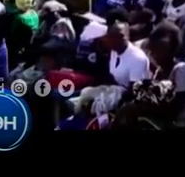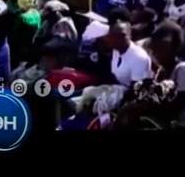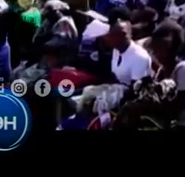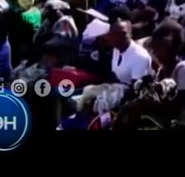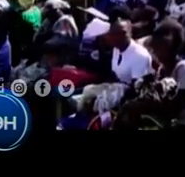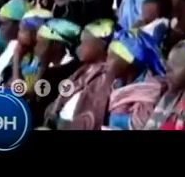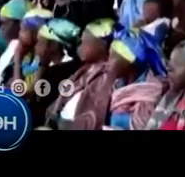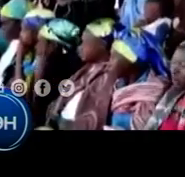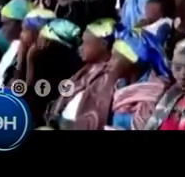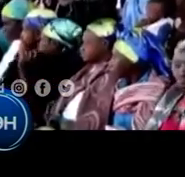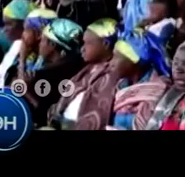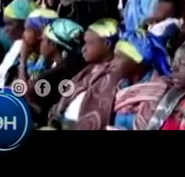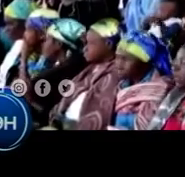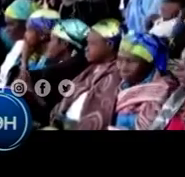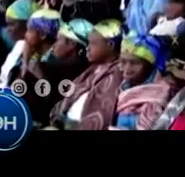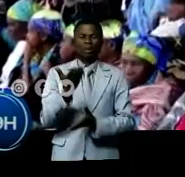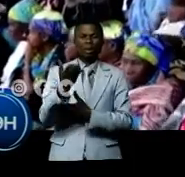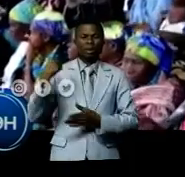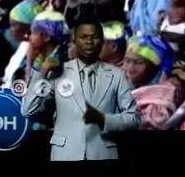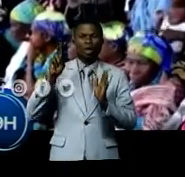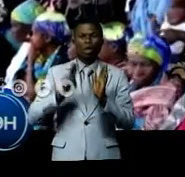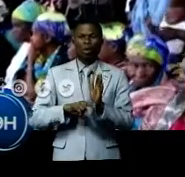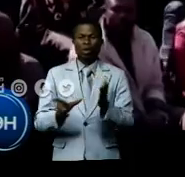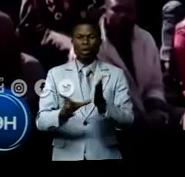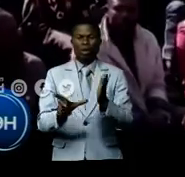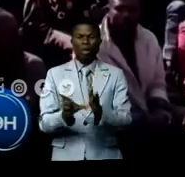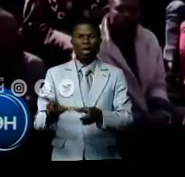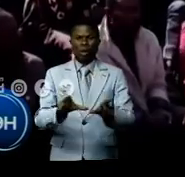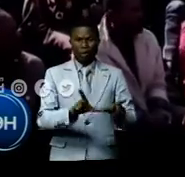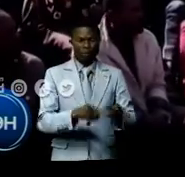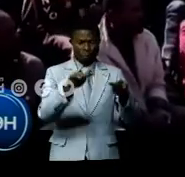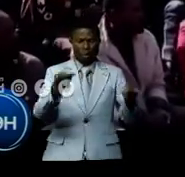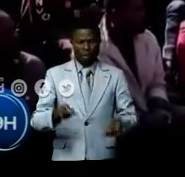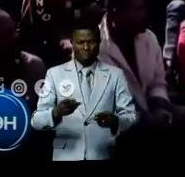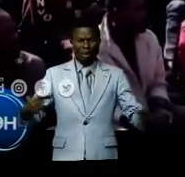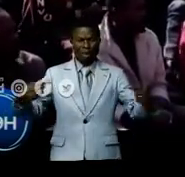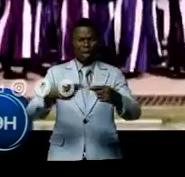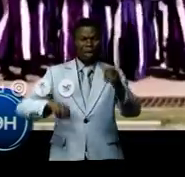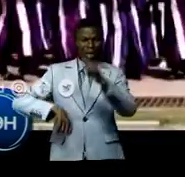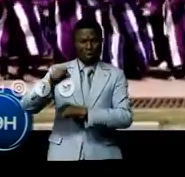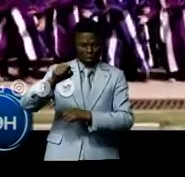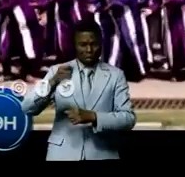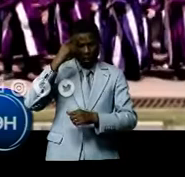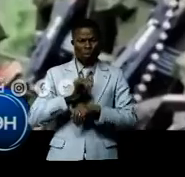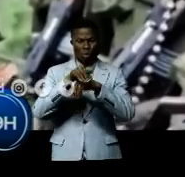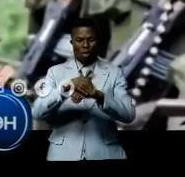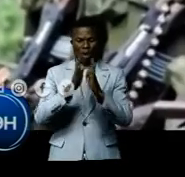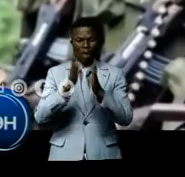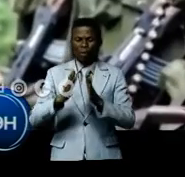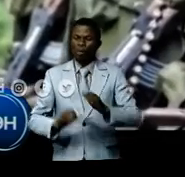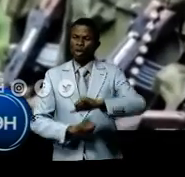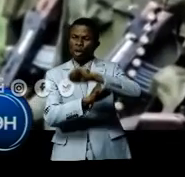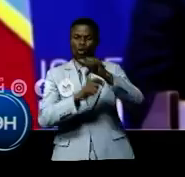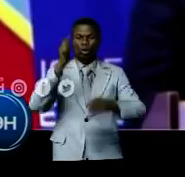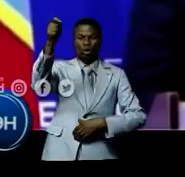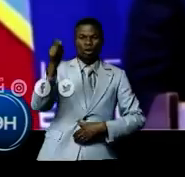ont répondu nombreux à l'appel de la gouverneure intérimaire du Lualaba au stade Dominique Diour pour participer au culte de soutien aux forces armées de